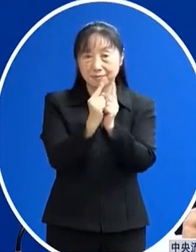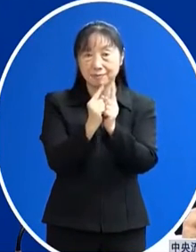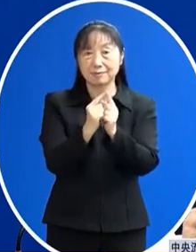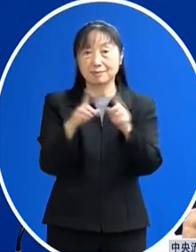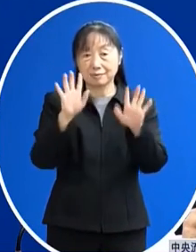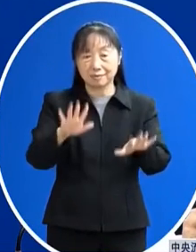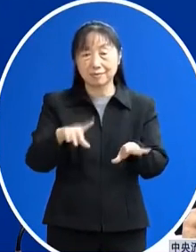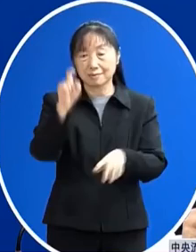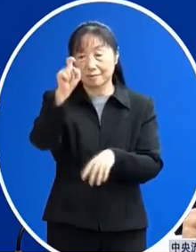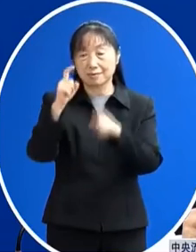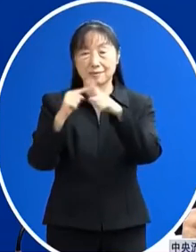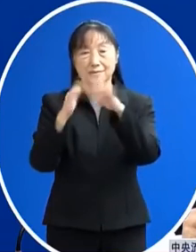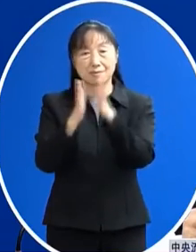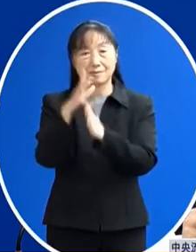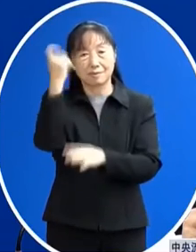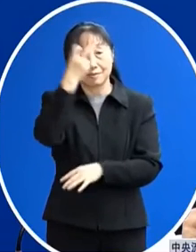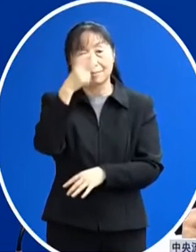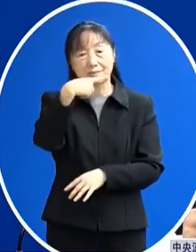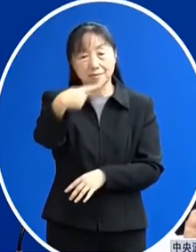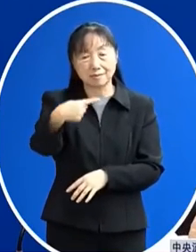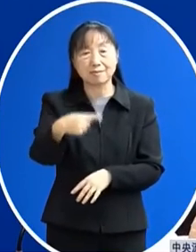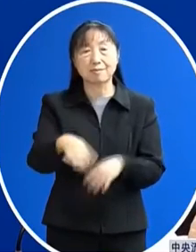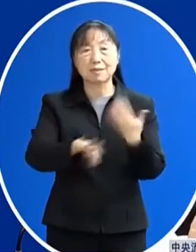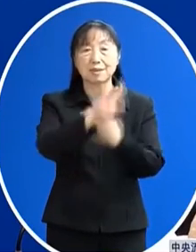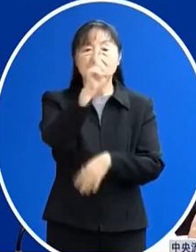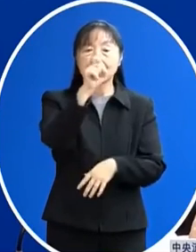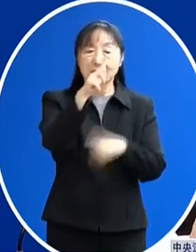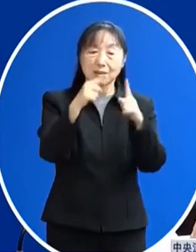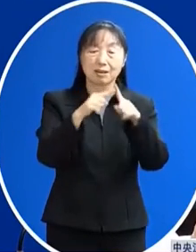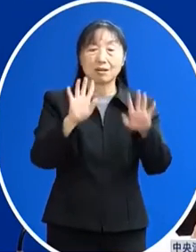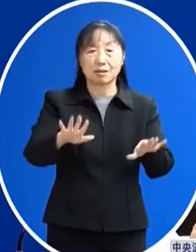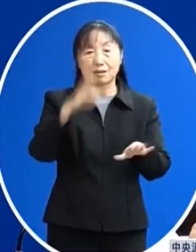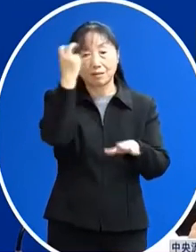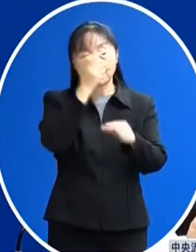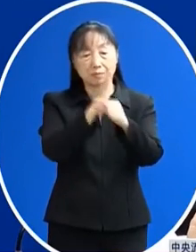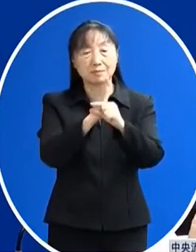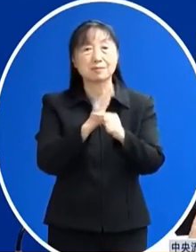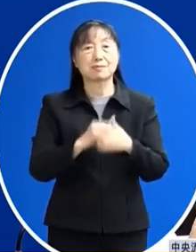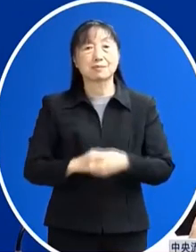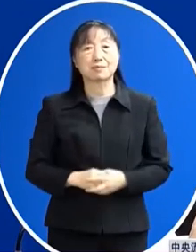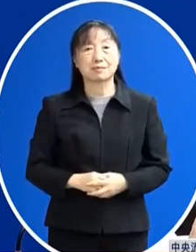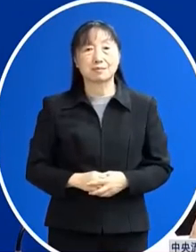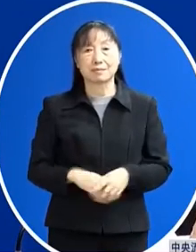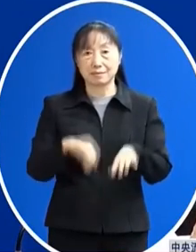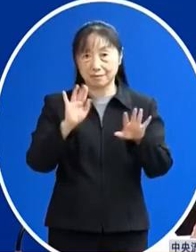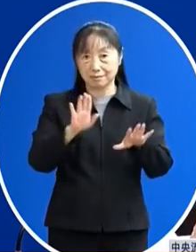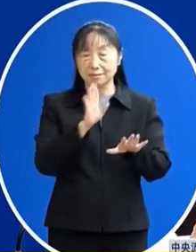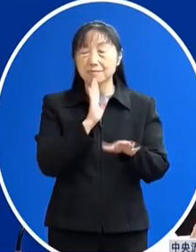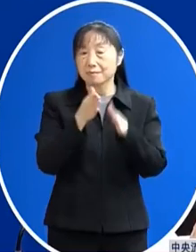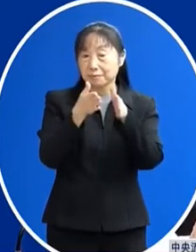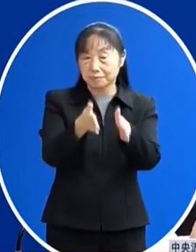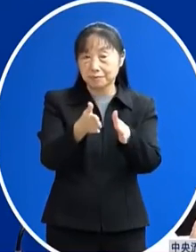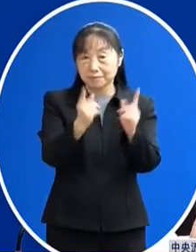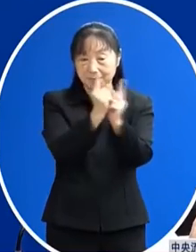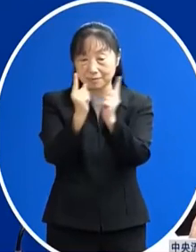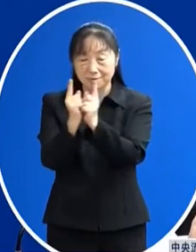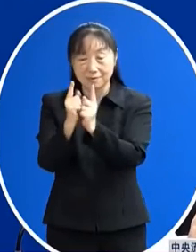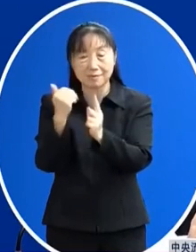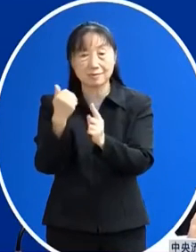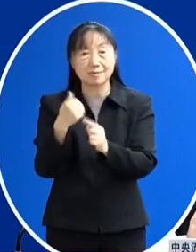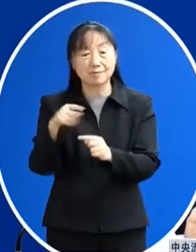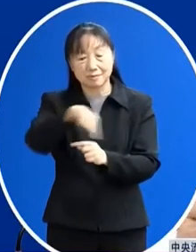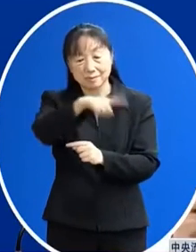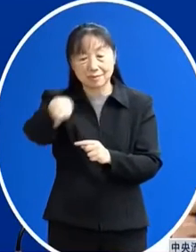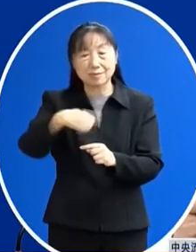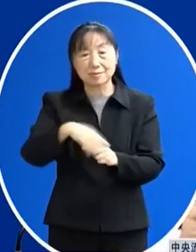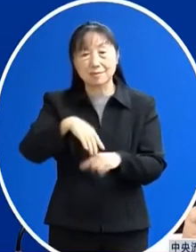有10人检验是阴性，还有11人正在检验当中，所以这部分目前就他们的密切接触者的